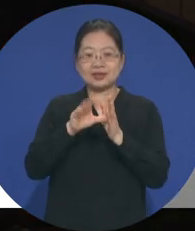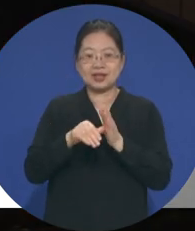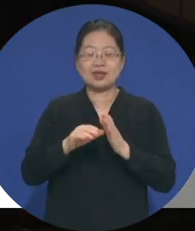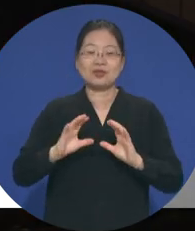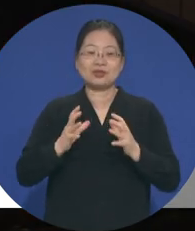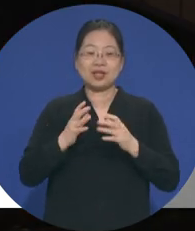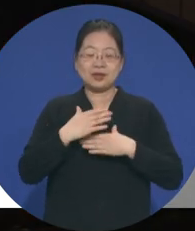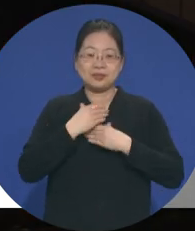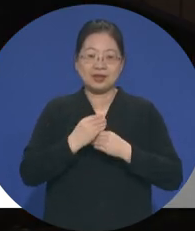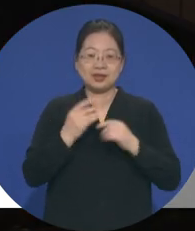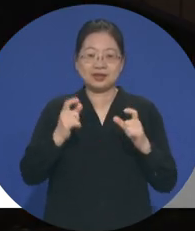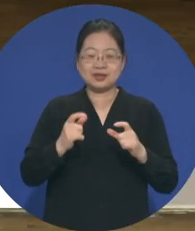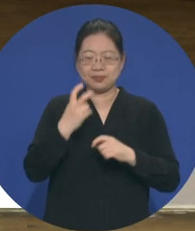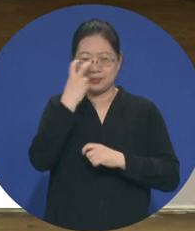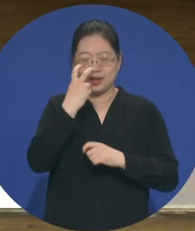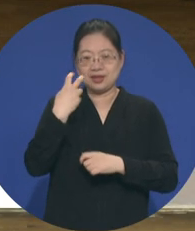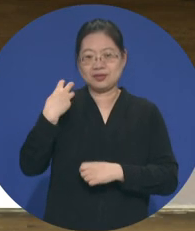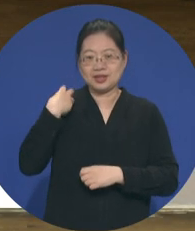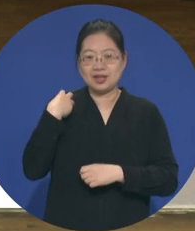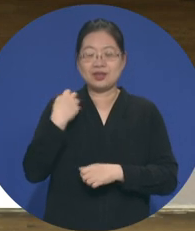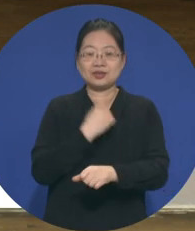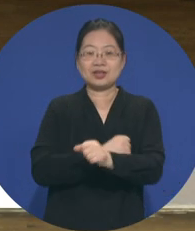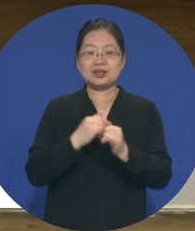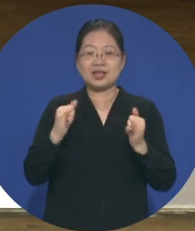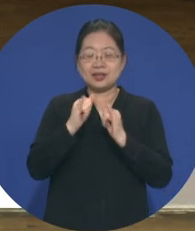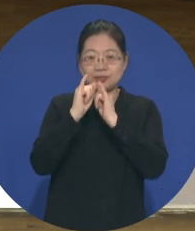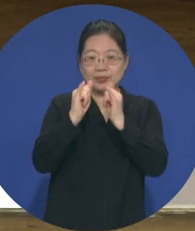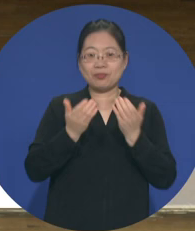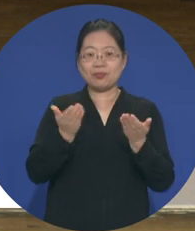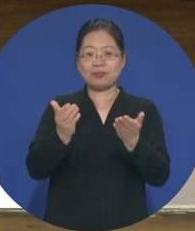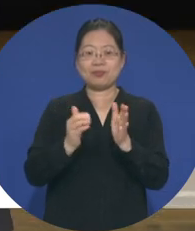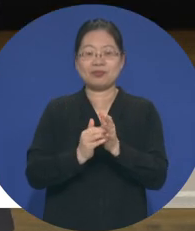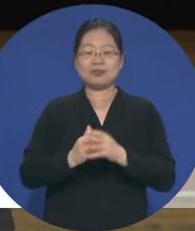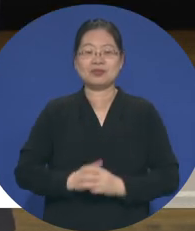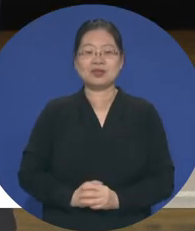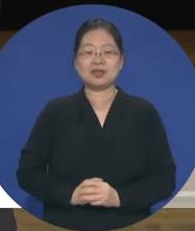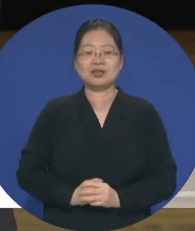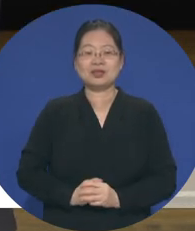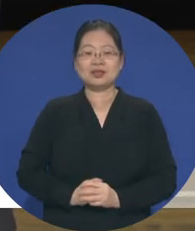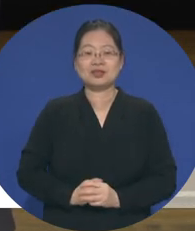기념식에서는 국가 안보와 지역 방위에 기여한 유공자에게 표창장을 수여하고